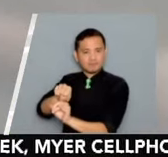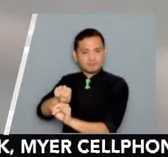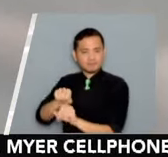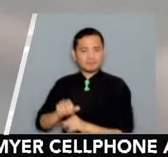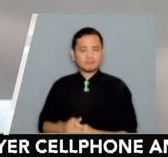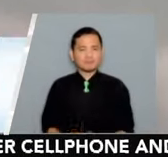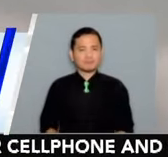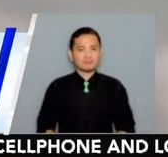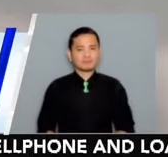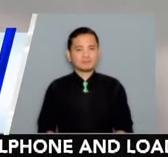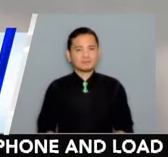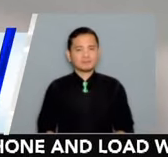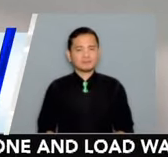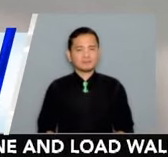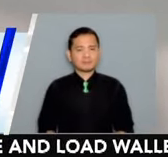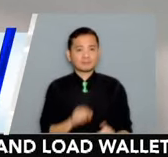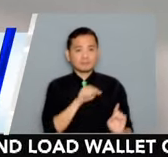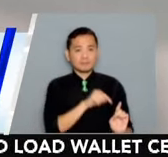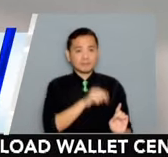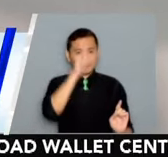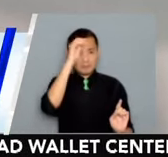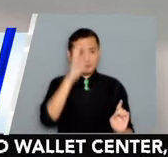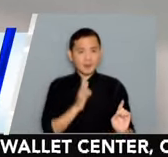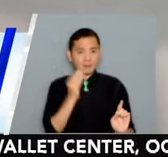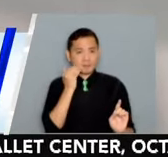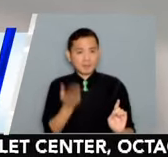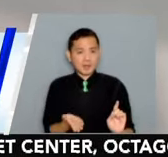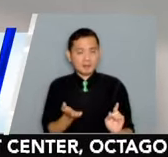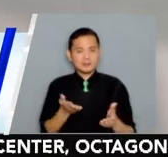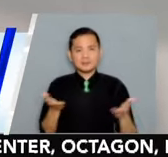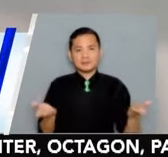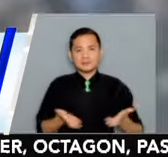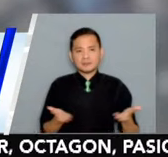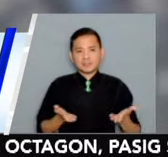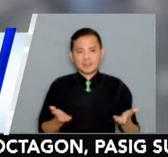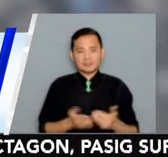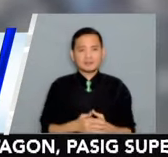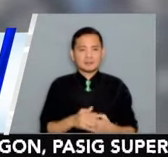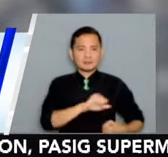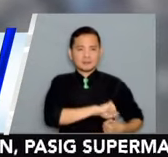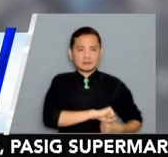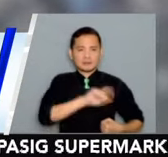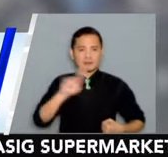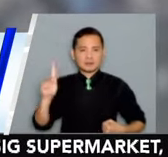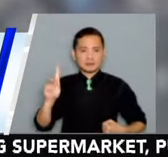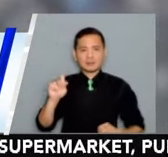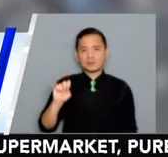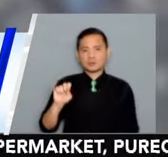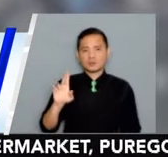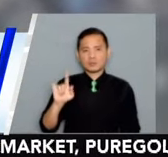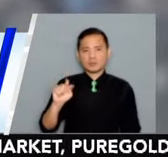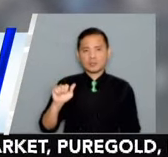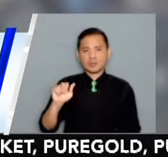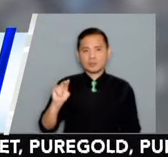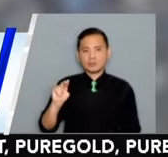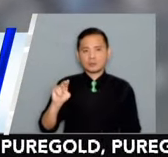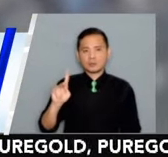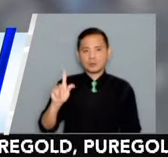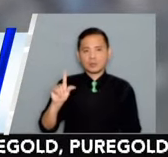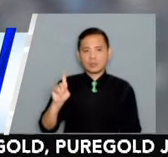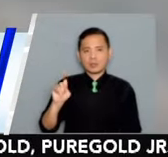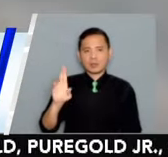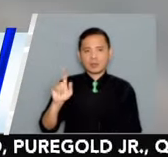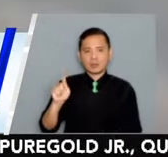Patay na ng matagpuan ng isang lalaki sa Ala River sa Bagong Bayan, Sultan Kudarat. May tama siya ng baril at saksak sa iba't ibang bahagi ng